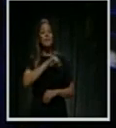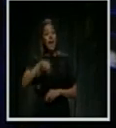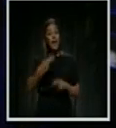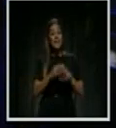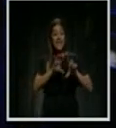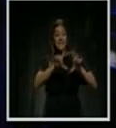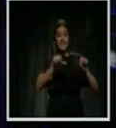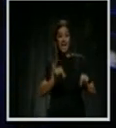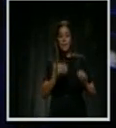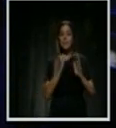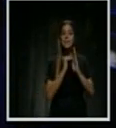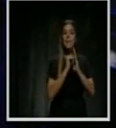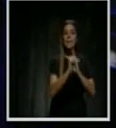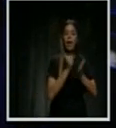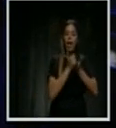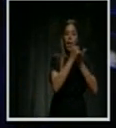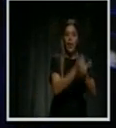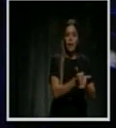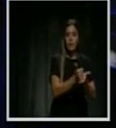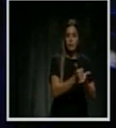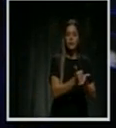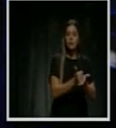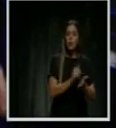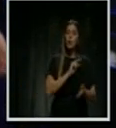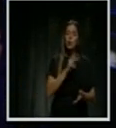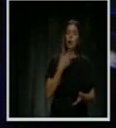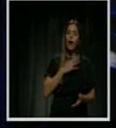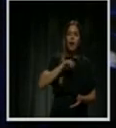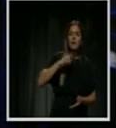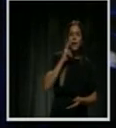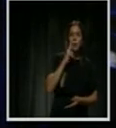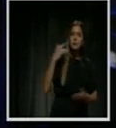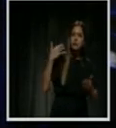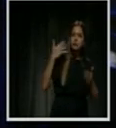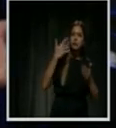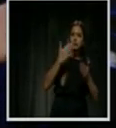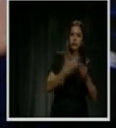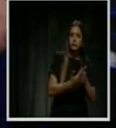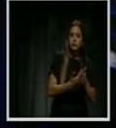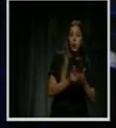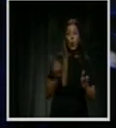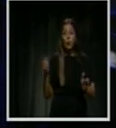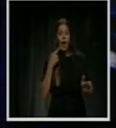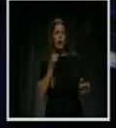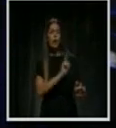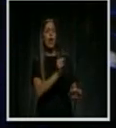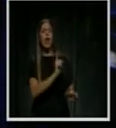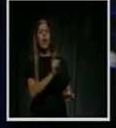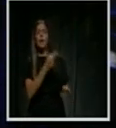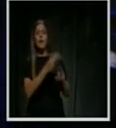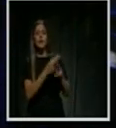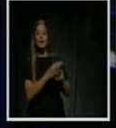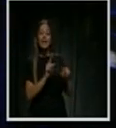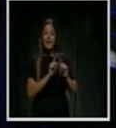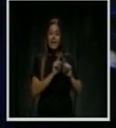mhux tal-li xahar wara xahar mindu daħlet l-iskema stabbilta minkejja ħafna kurrenti li saru minn taħt biex ma naslux għaliha.